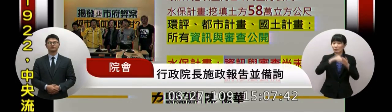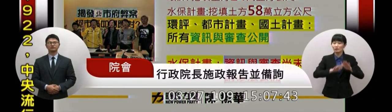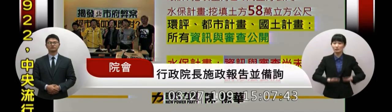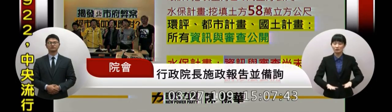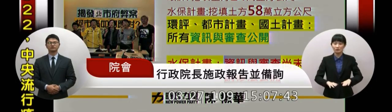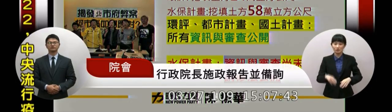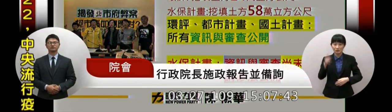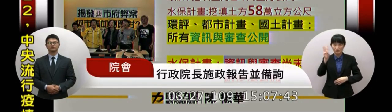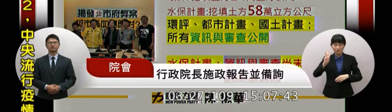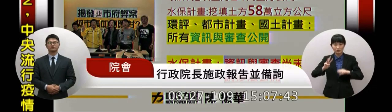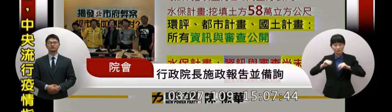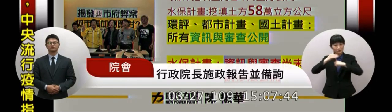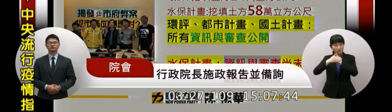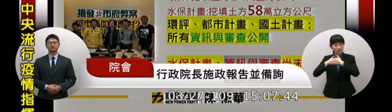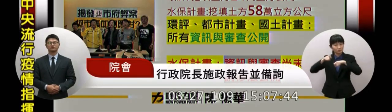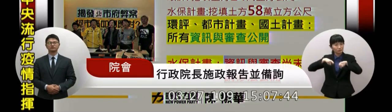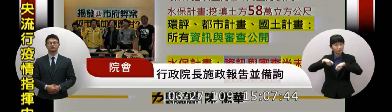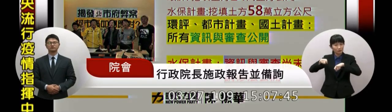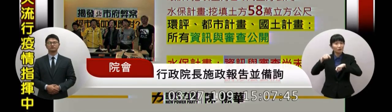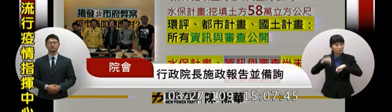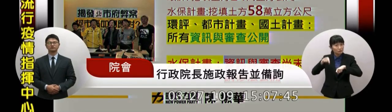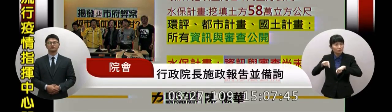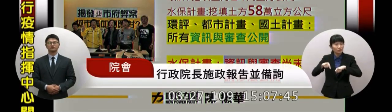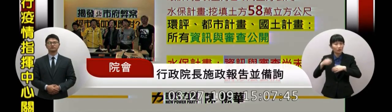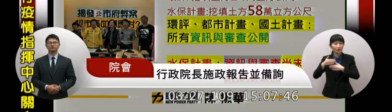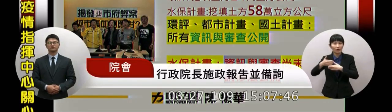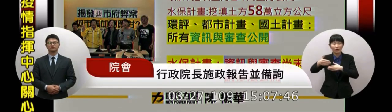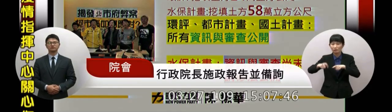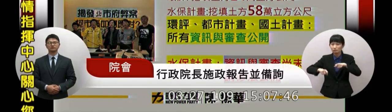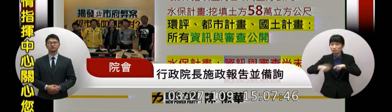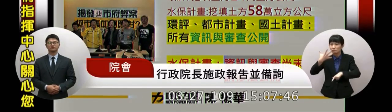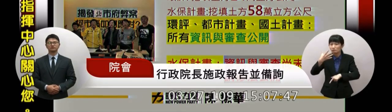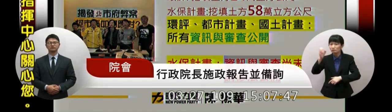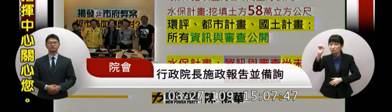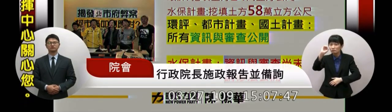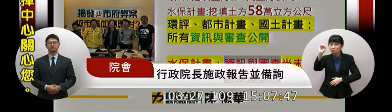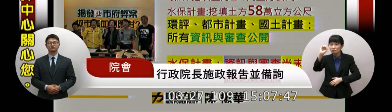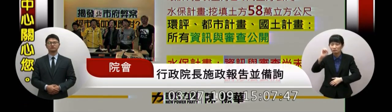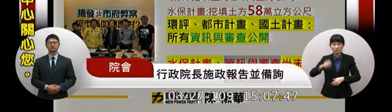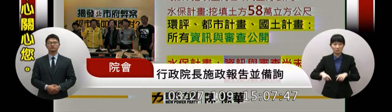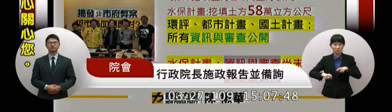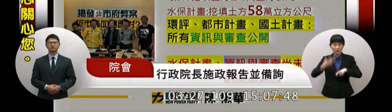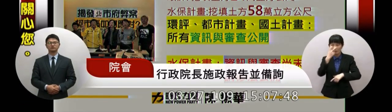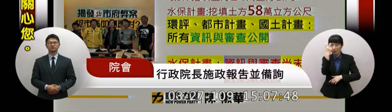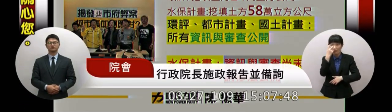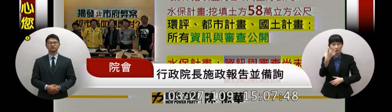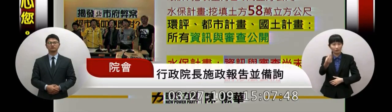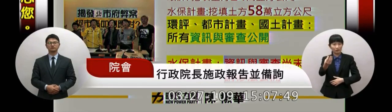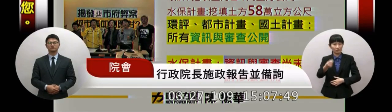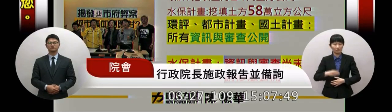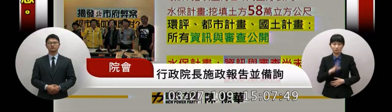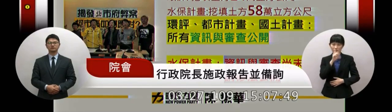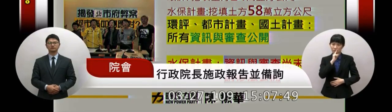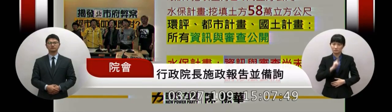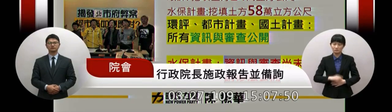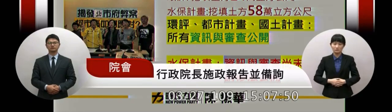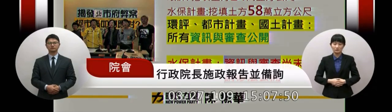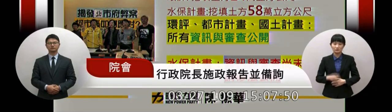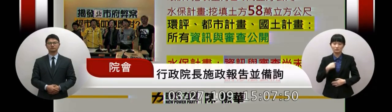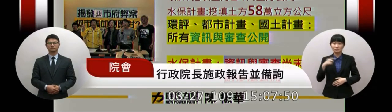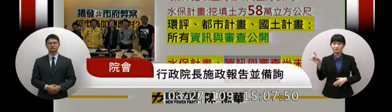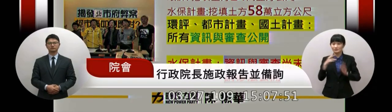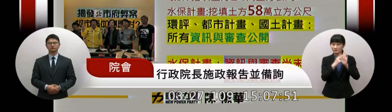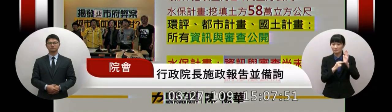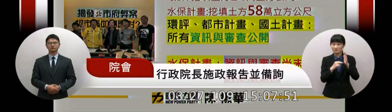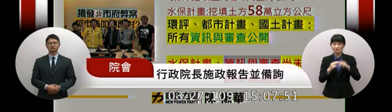水土保持计划是没有公开资料，没有公开，也没有公开审查。 好，那我这里举一个例子，譬如说阳